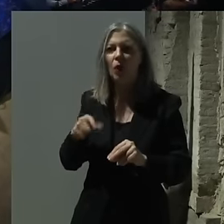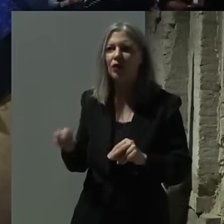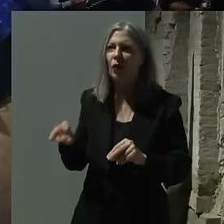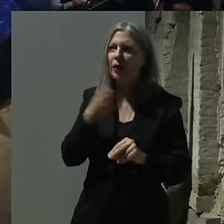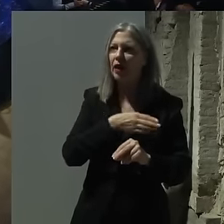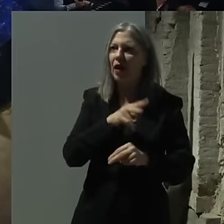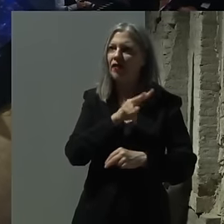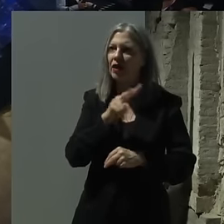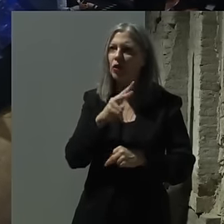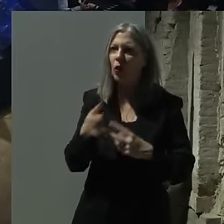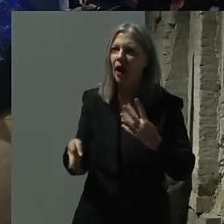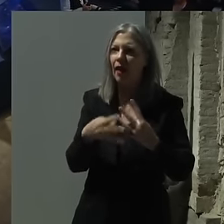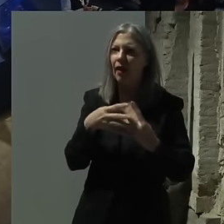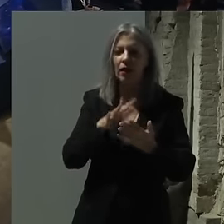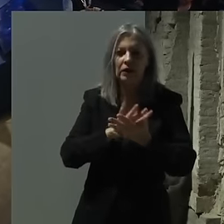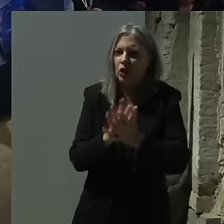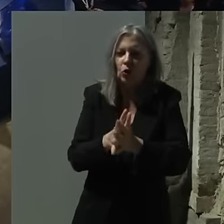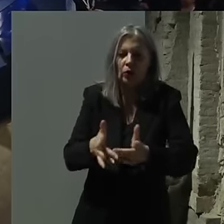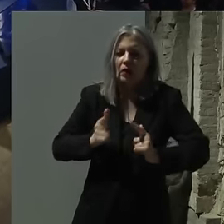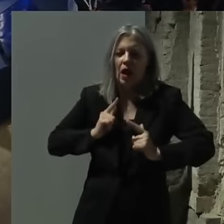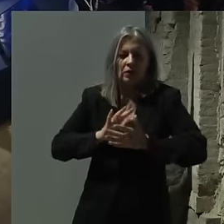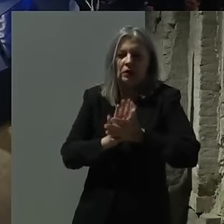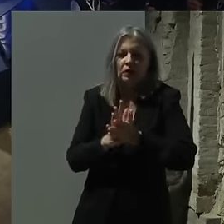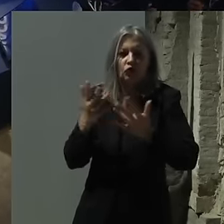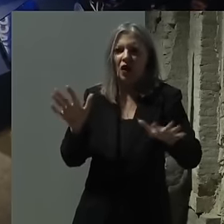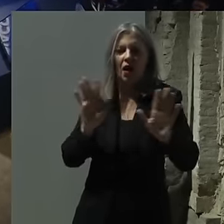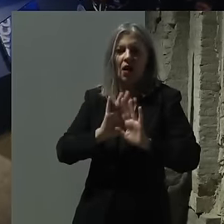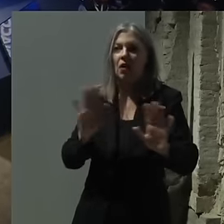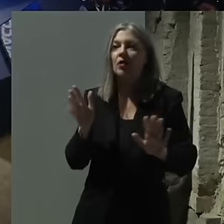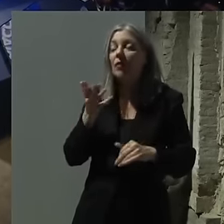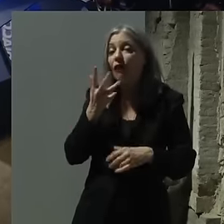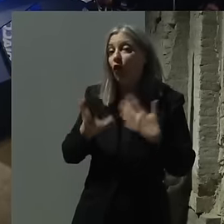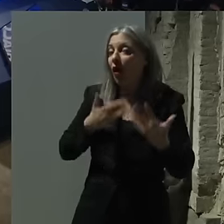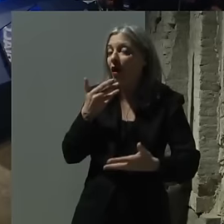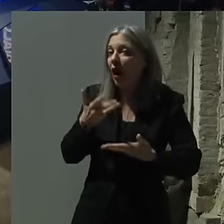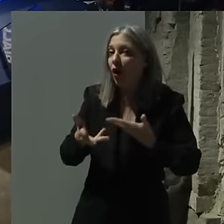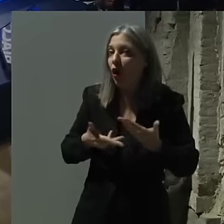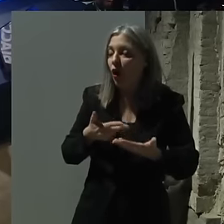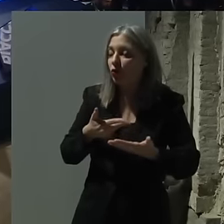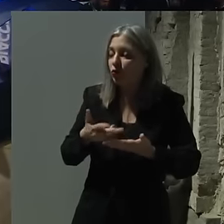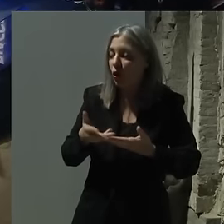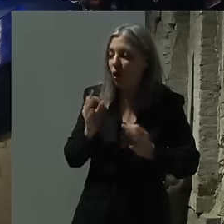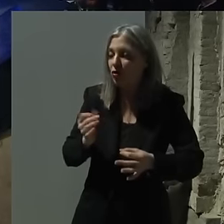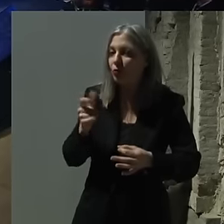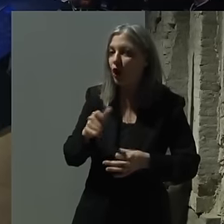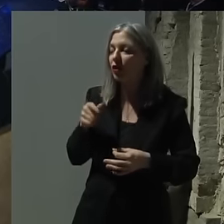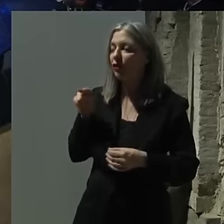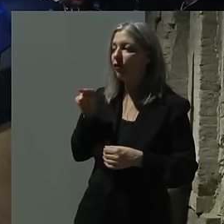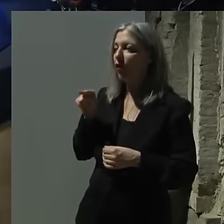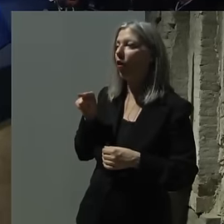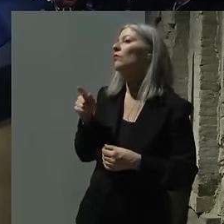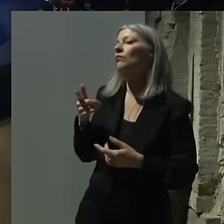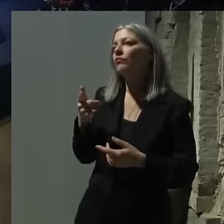distrutto per 22 anni di galera. Ecco, ve l'ho voluta inquadrare così, perché quando si parla di